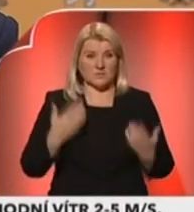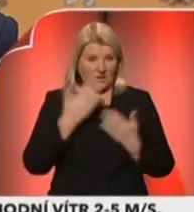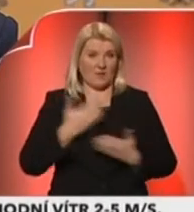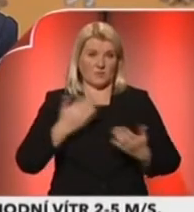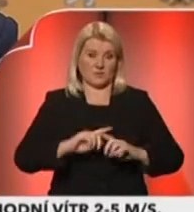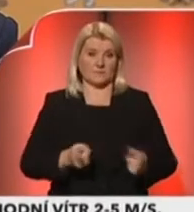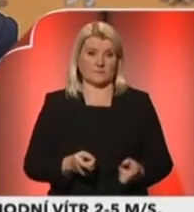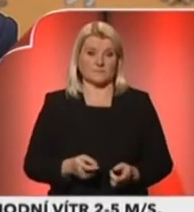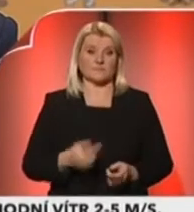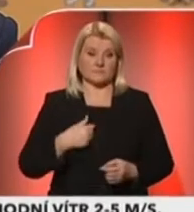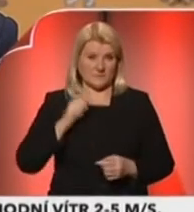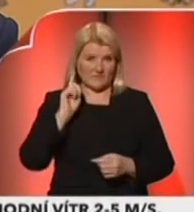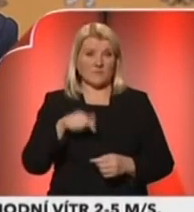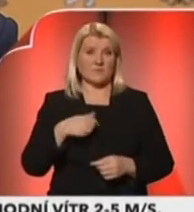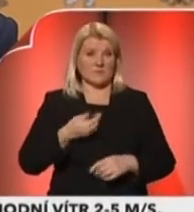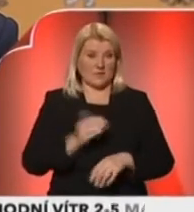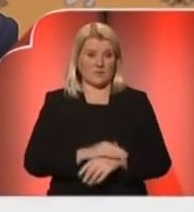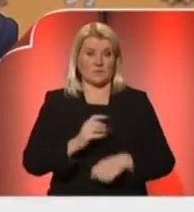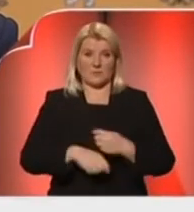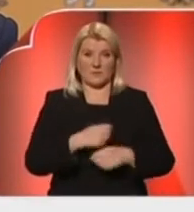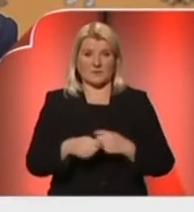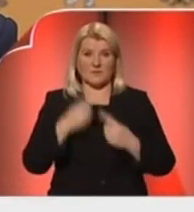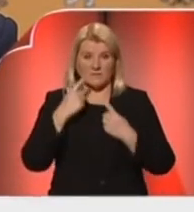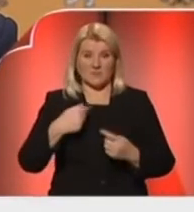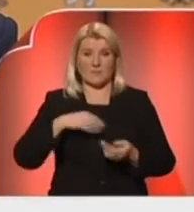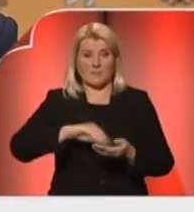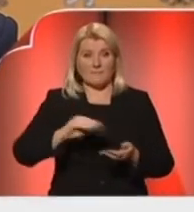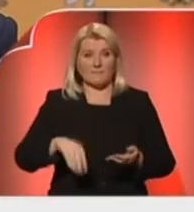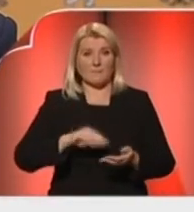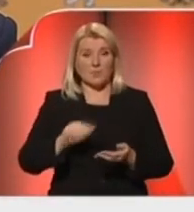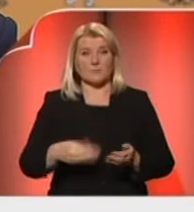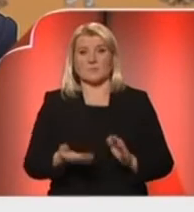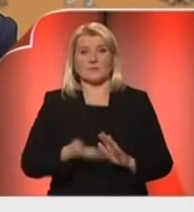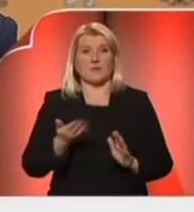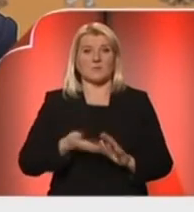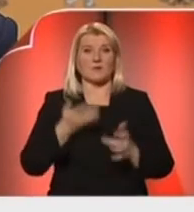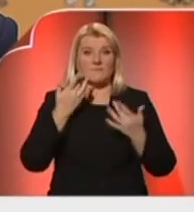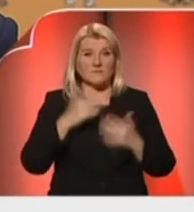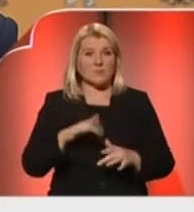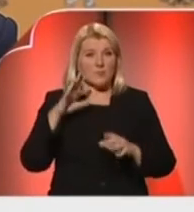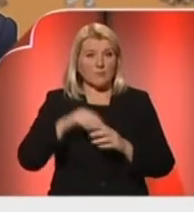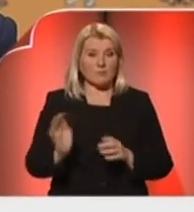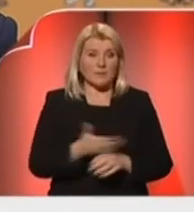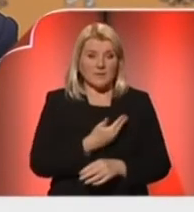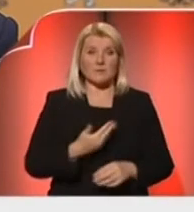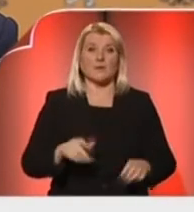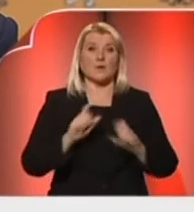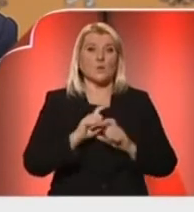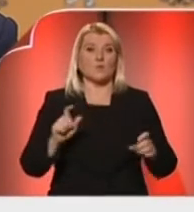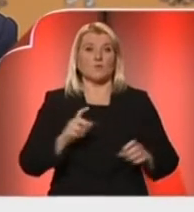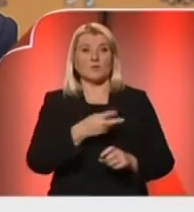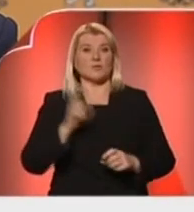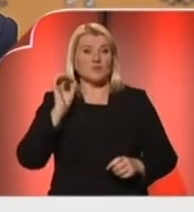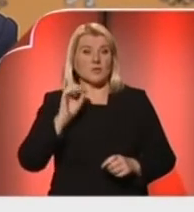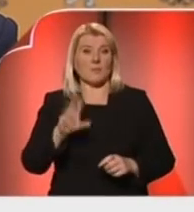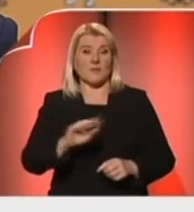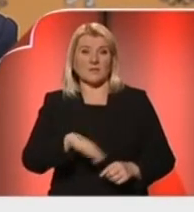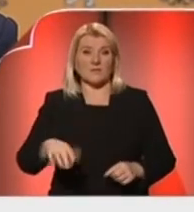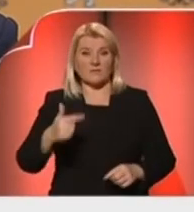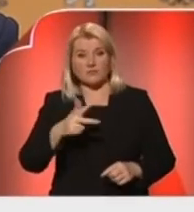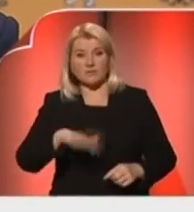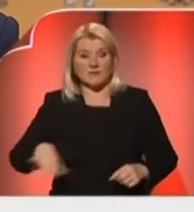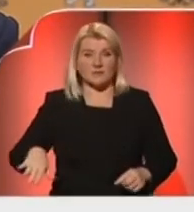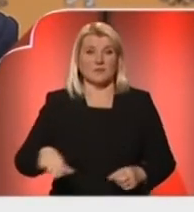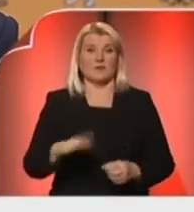jako starosta vím, kolik lidí musím podepisovat, například výpovědi z bytů, protože maminky s dětma, když má